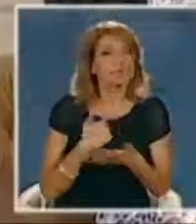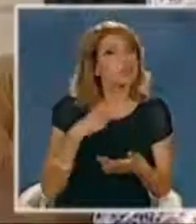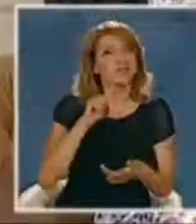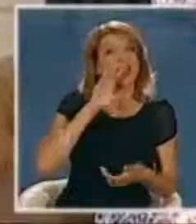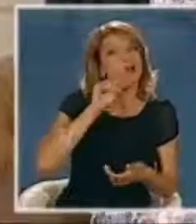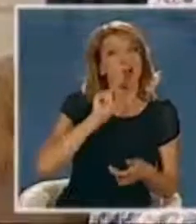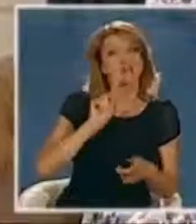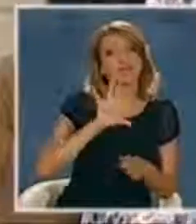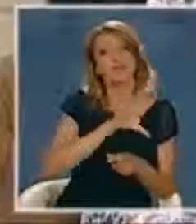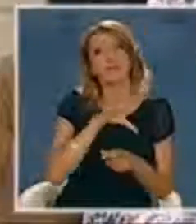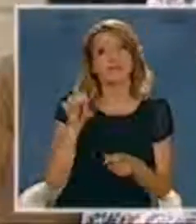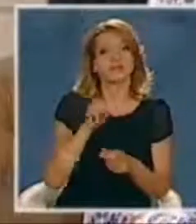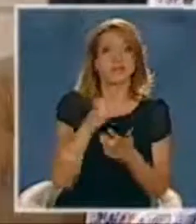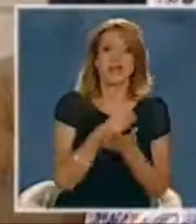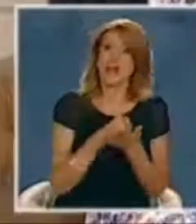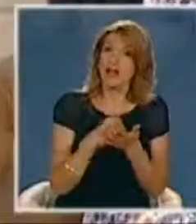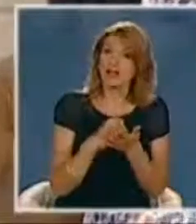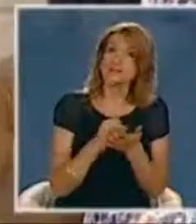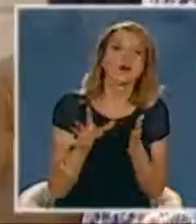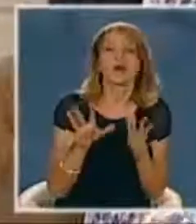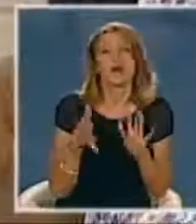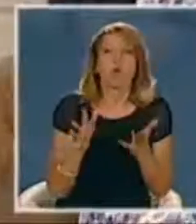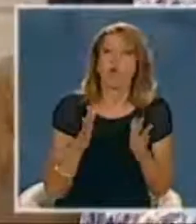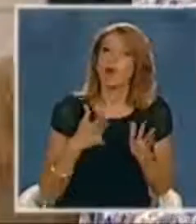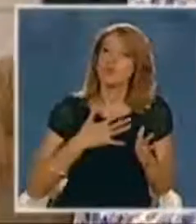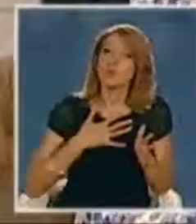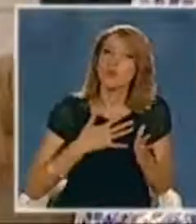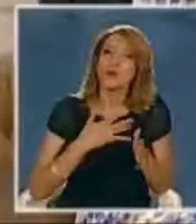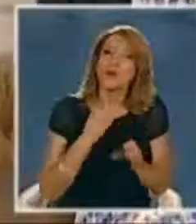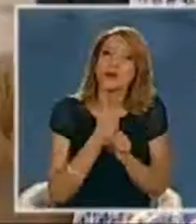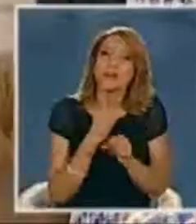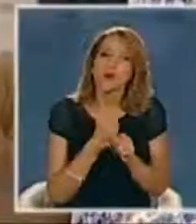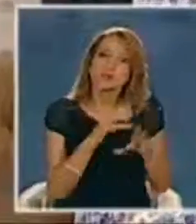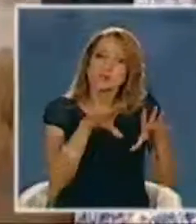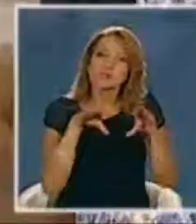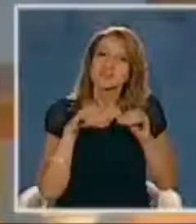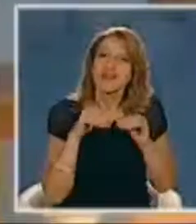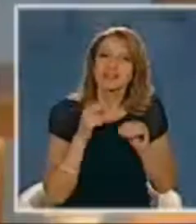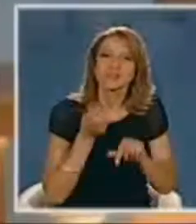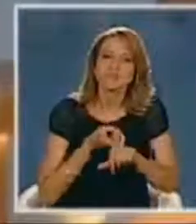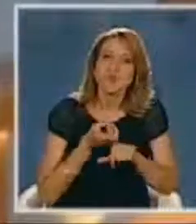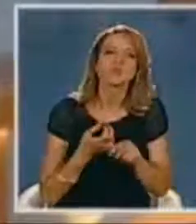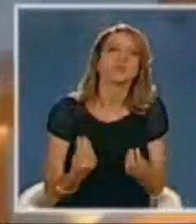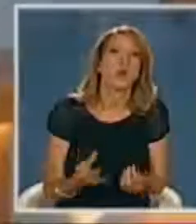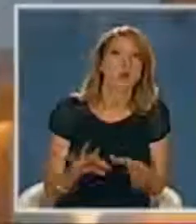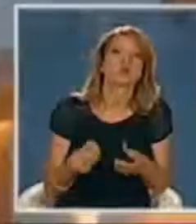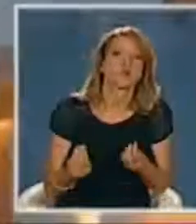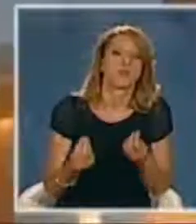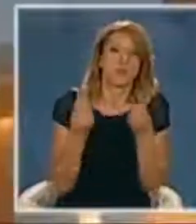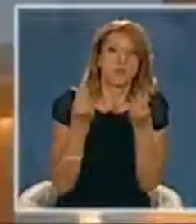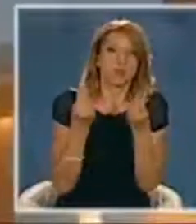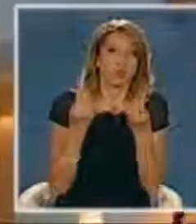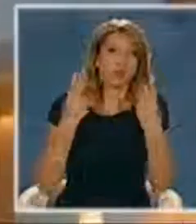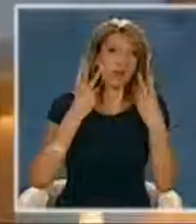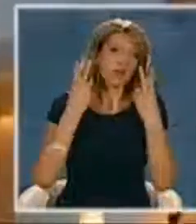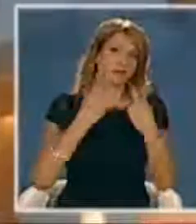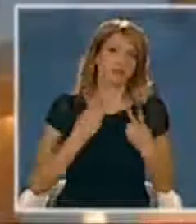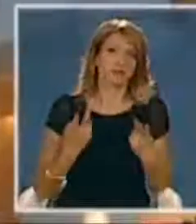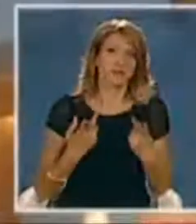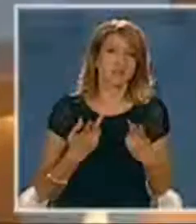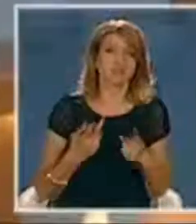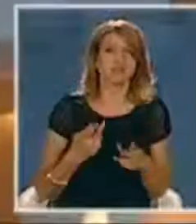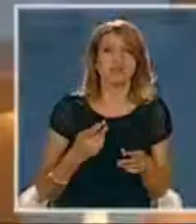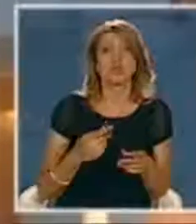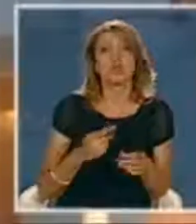начин, дори напротив. Когато работим медицината, никой нормален човек не отрича нещо, но,